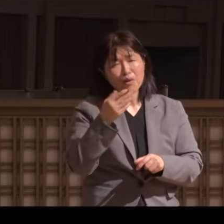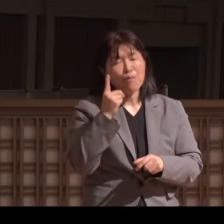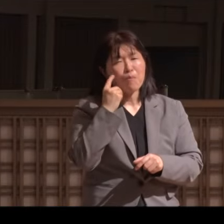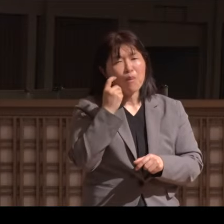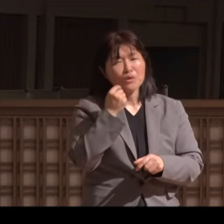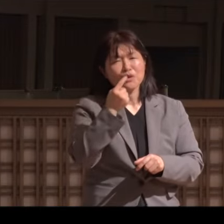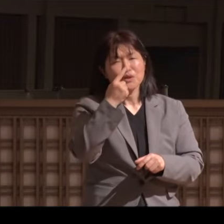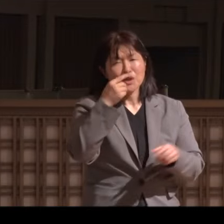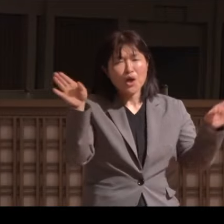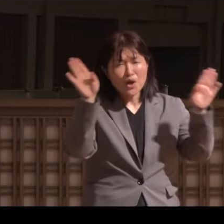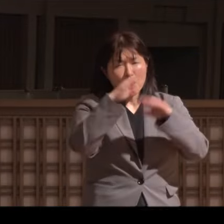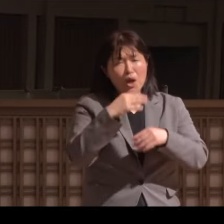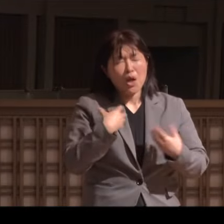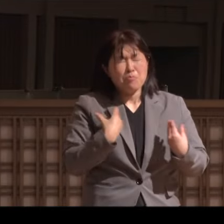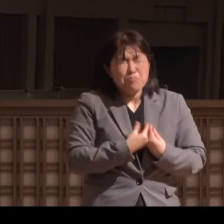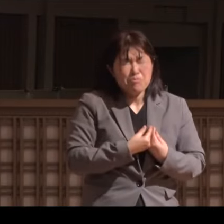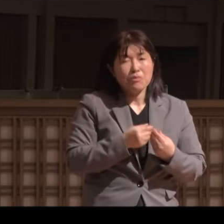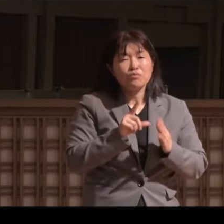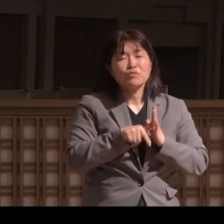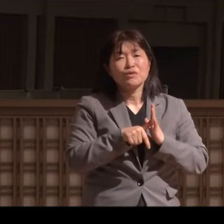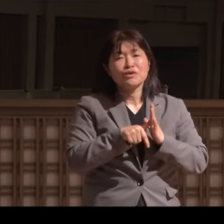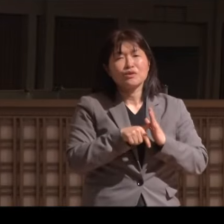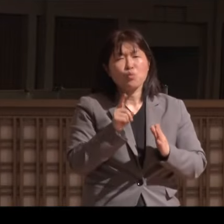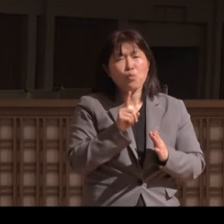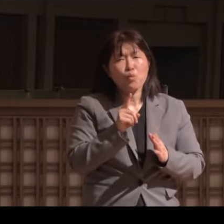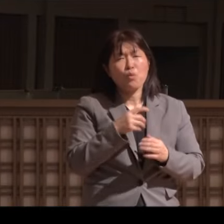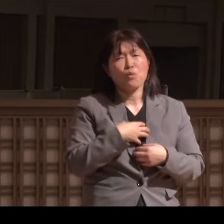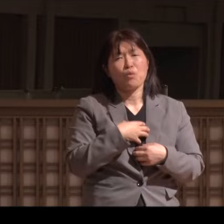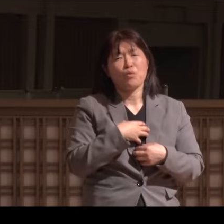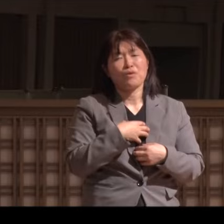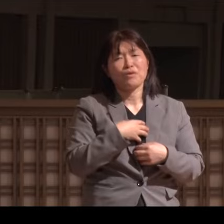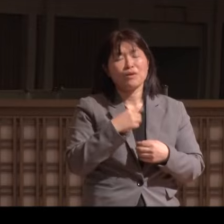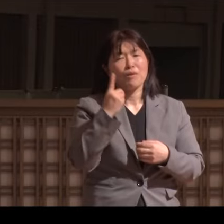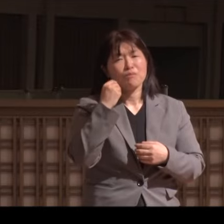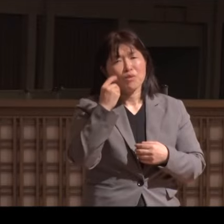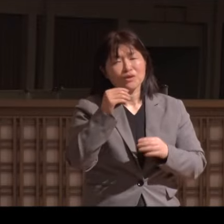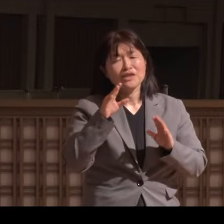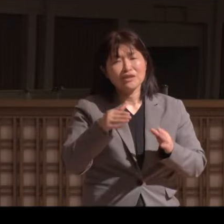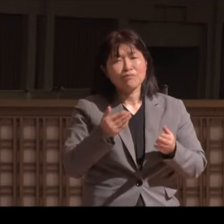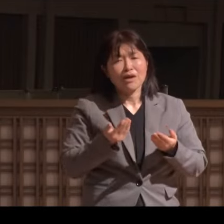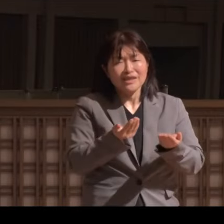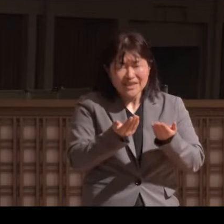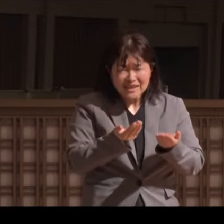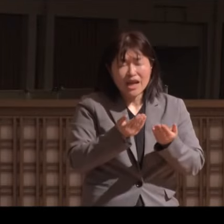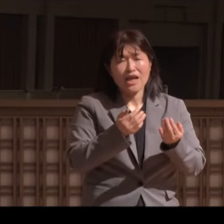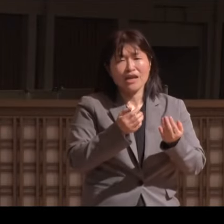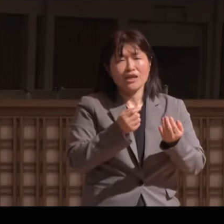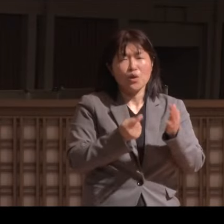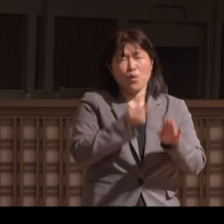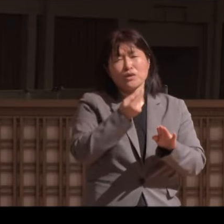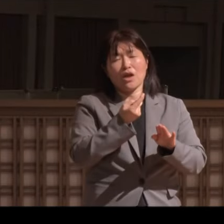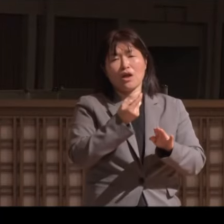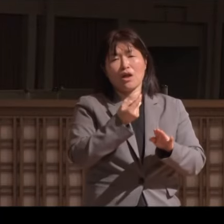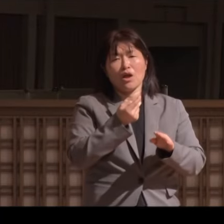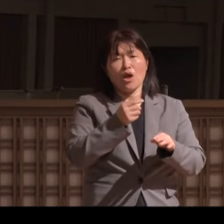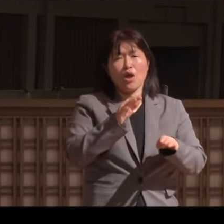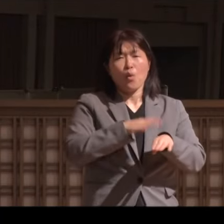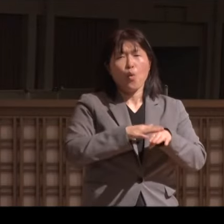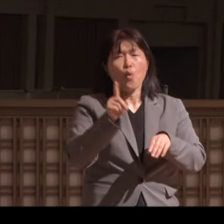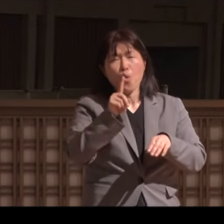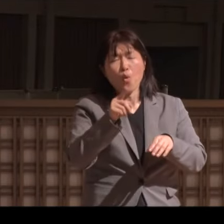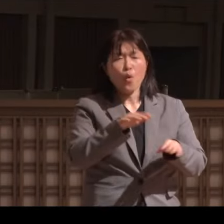もし私が夜中に急に体調が悪くなってしまったらどうしようとかまもし今震災のようなことが起きた時にあのどう